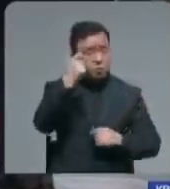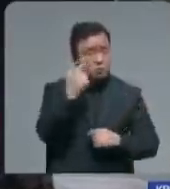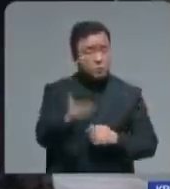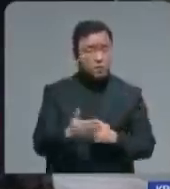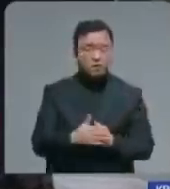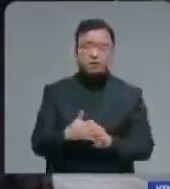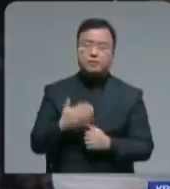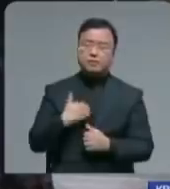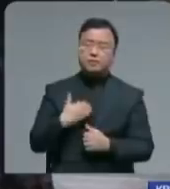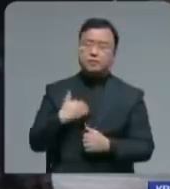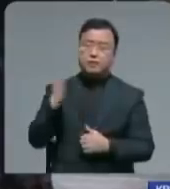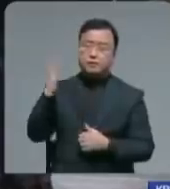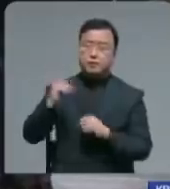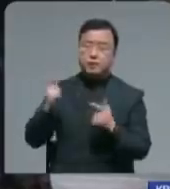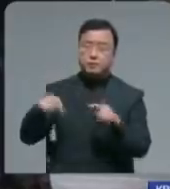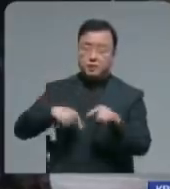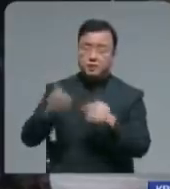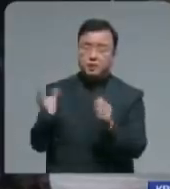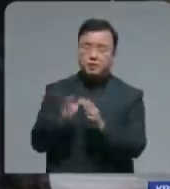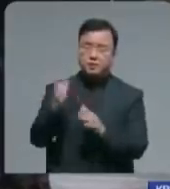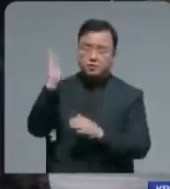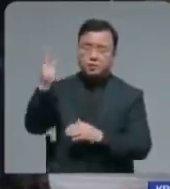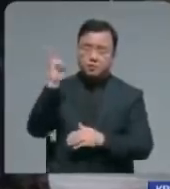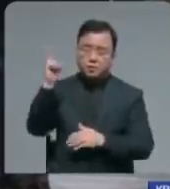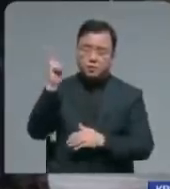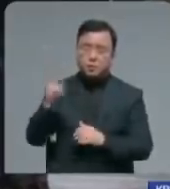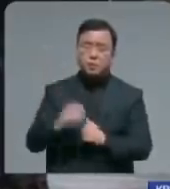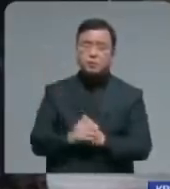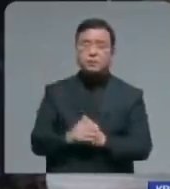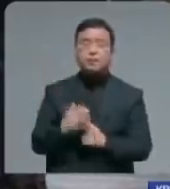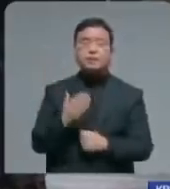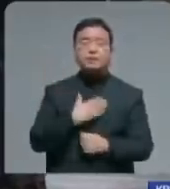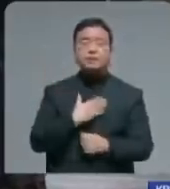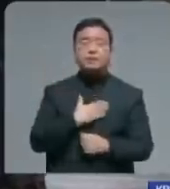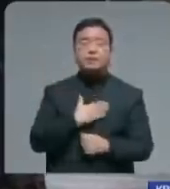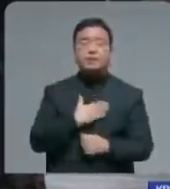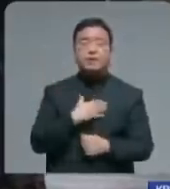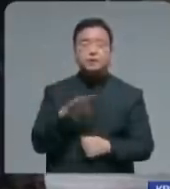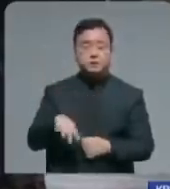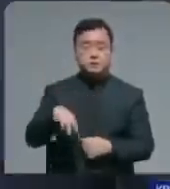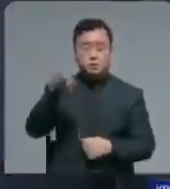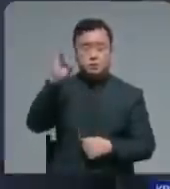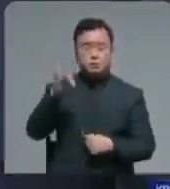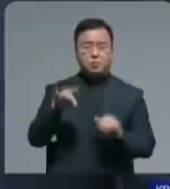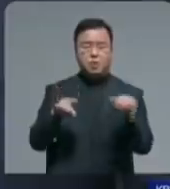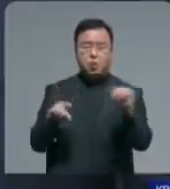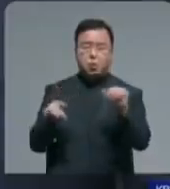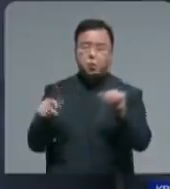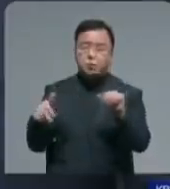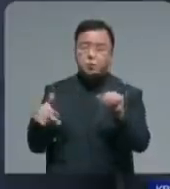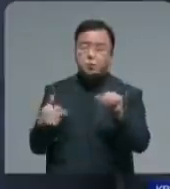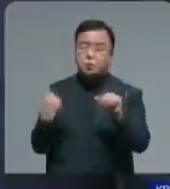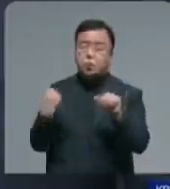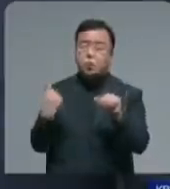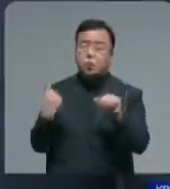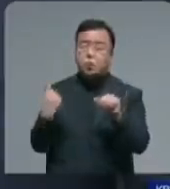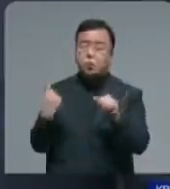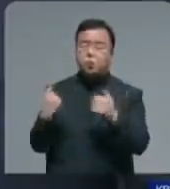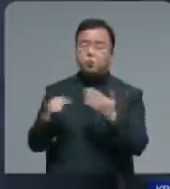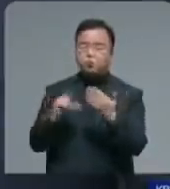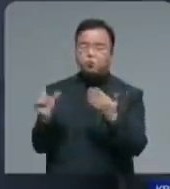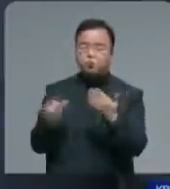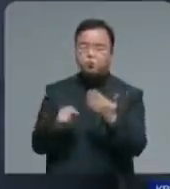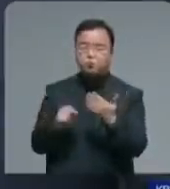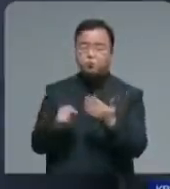얘기가 아니고 우리 당에서 한 모양인데 제가 처음에 50조를 9월 달에